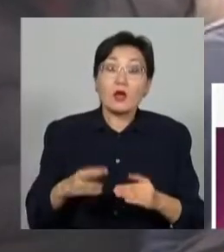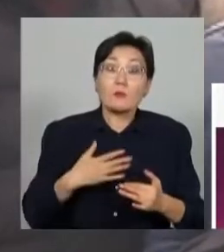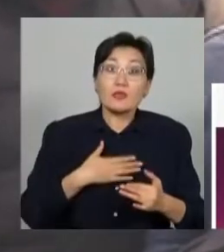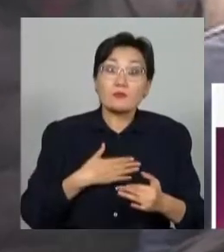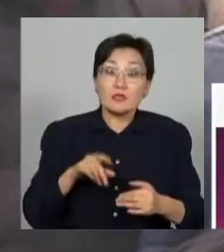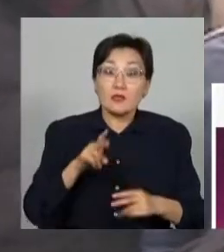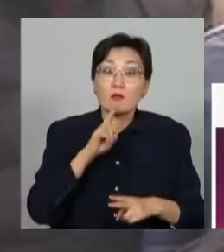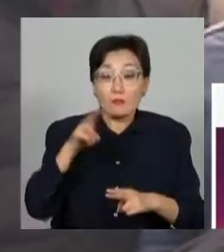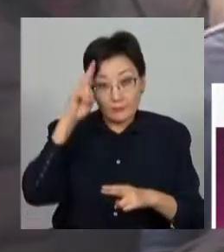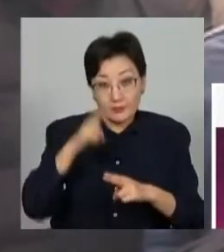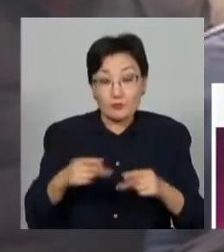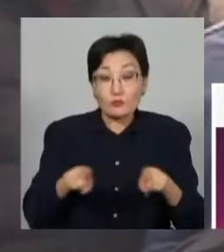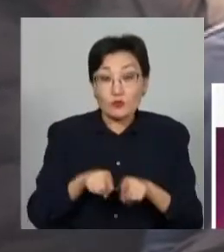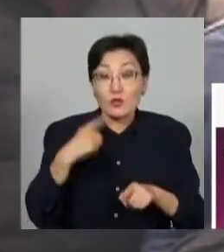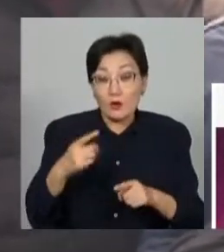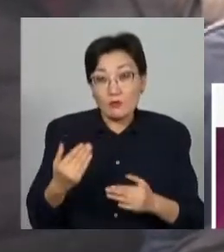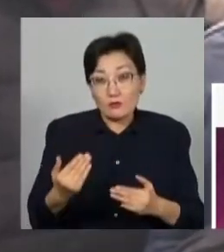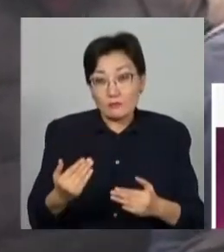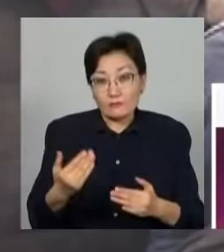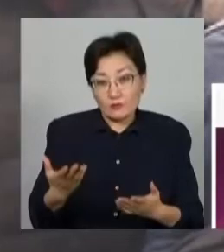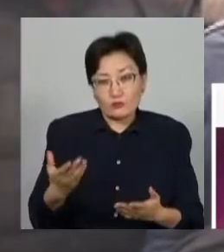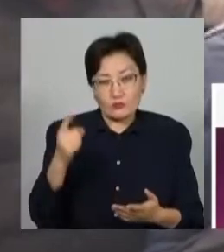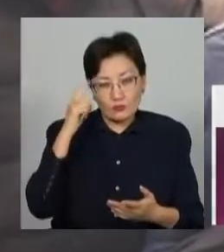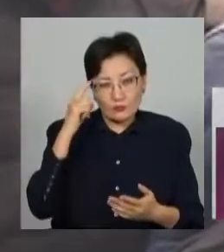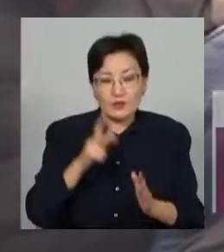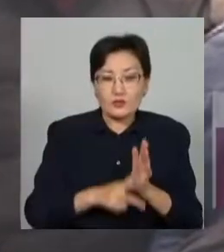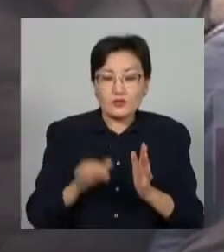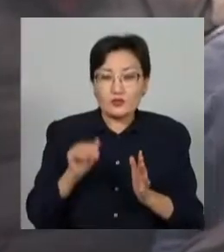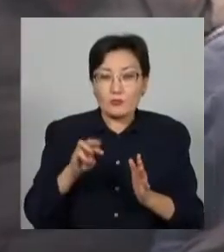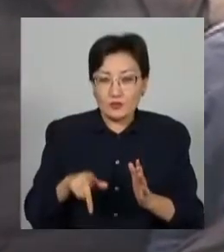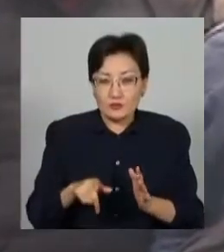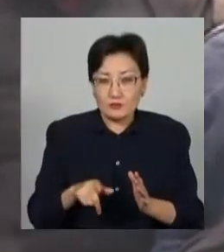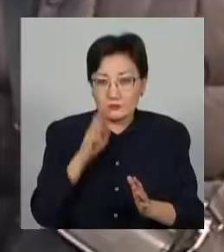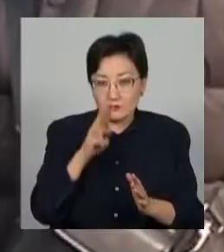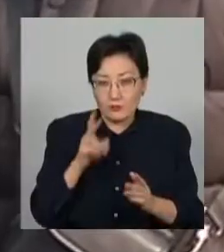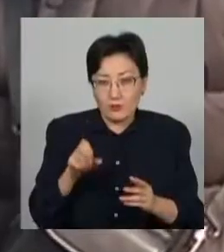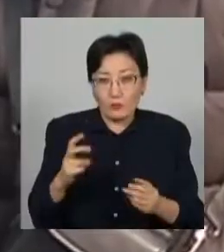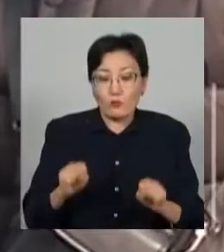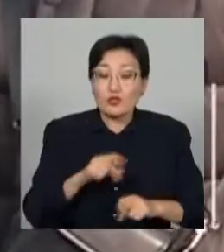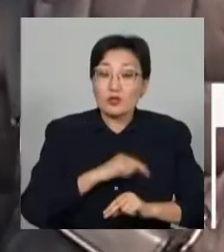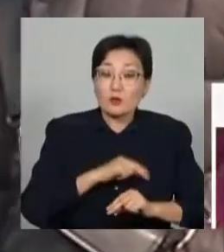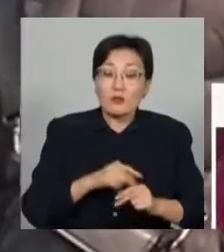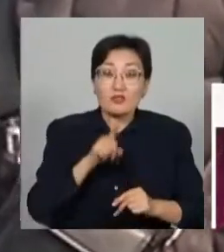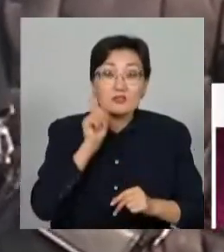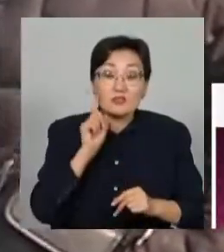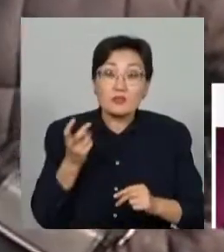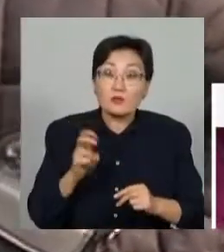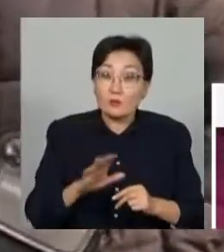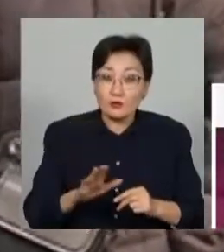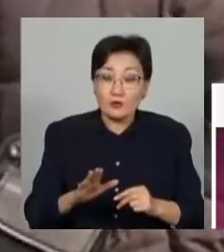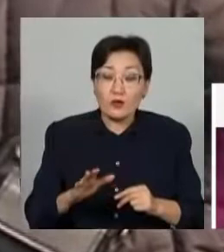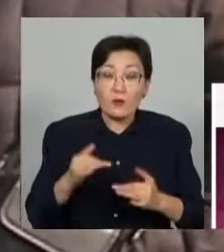Мен інілеріме де айтсам, аға қуасын ба дейді, 80 мың теңге мен одан да таксовать етпеймін ба деген. Жастар келмейді, мұнда істеп атқанның